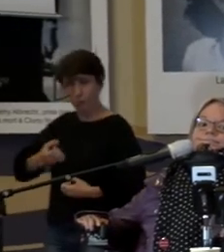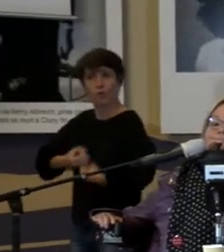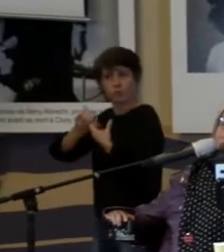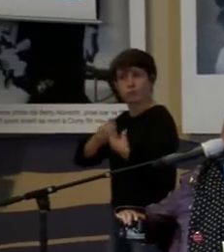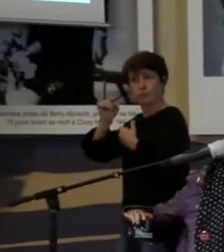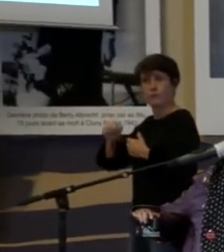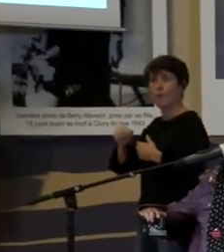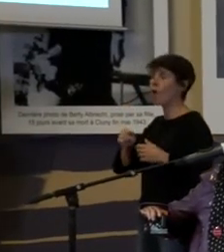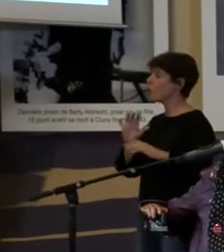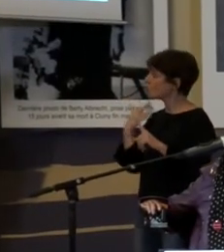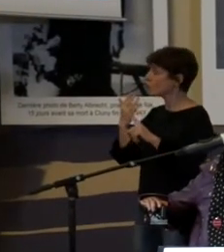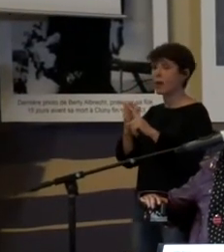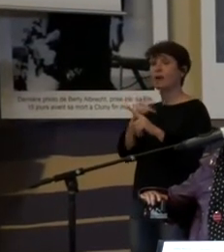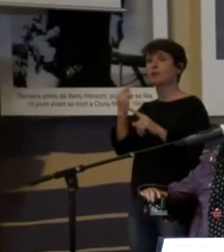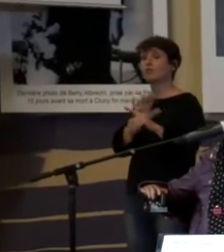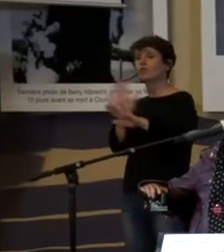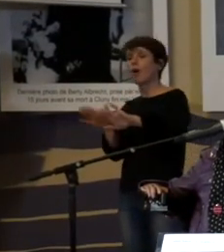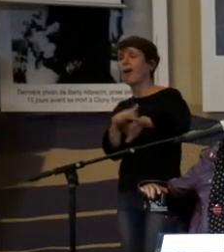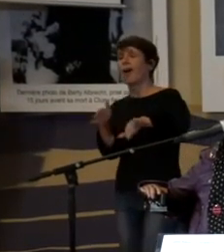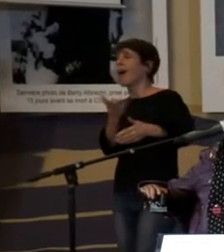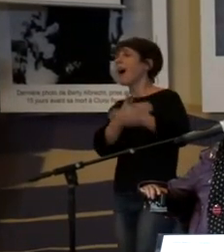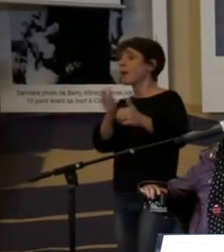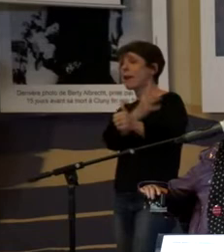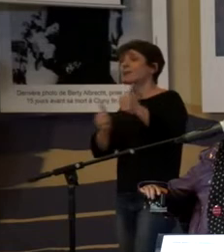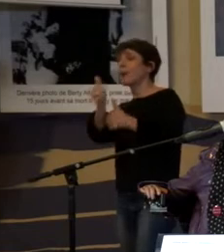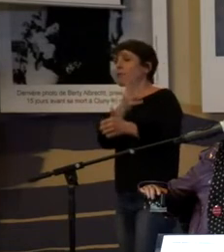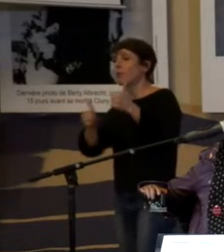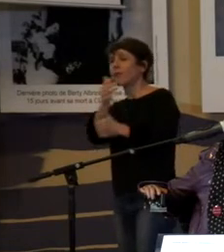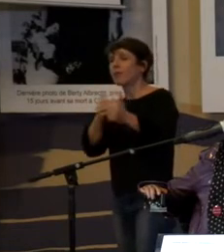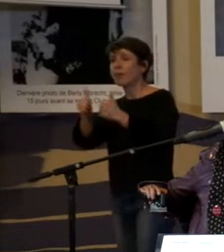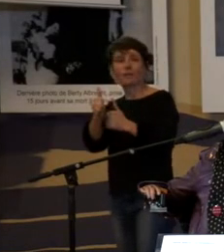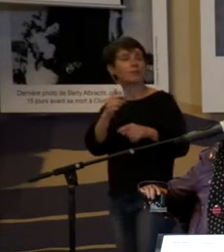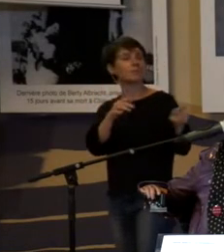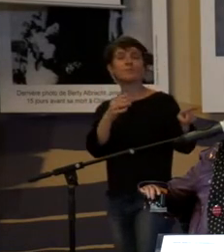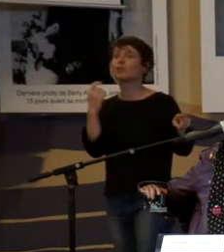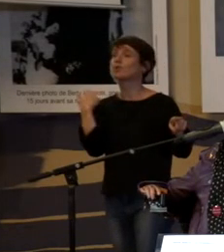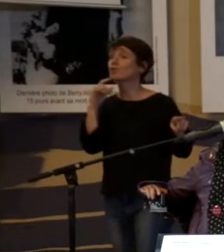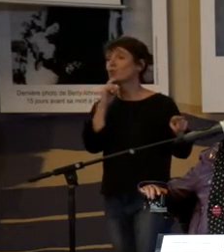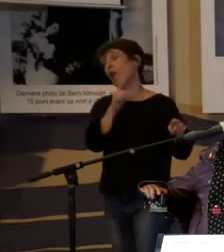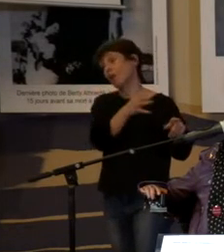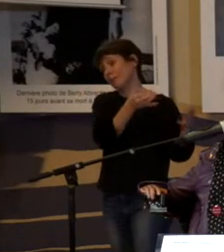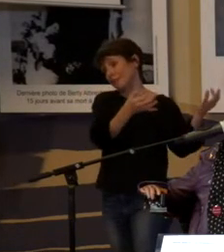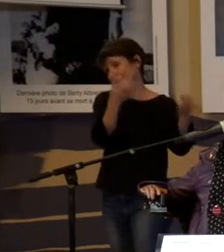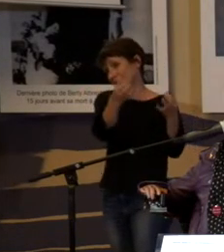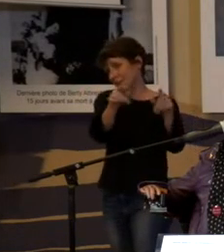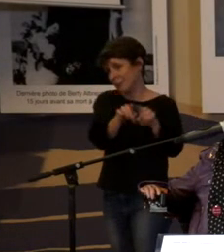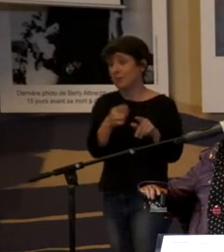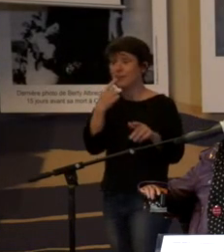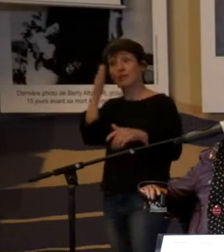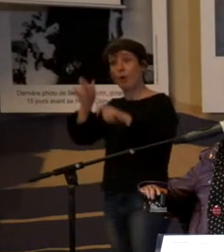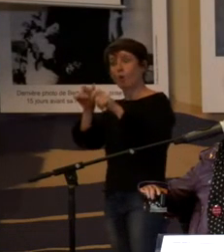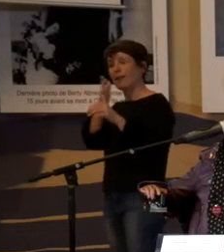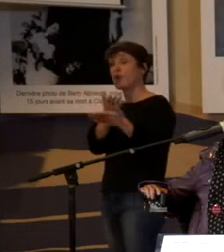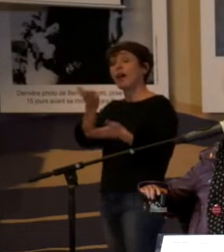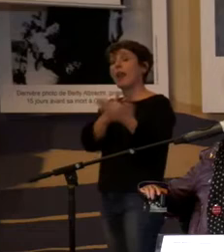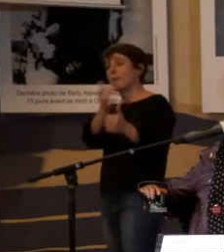qui est toujours confisqué par d'autres, ce qu'ont évoqué Cécile, Laetitia et Nohanger, d'autres qui ont d'autres intérêts que les nôtres. Je